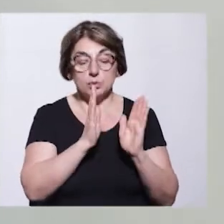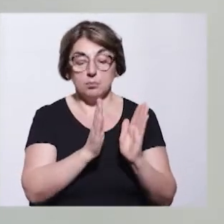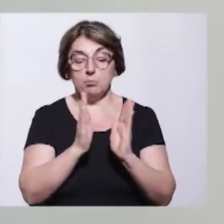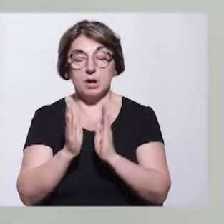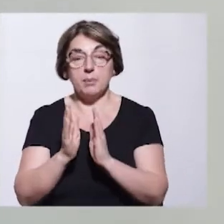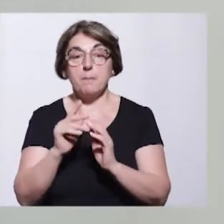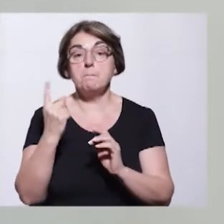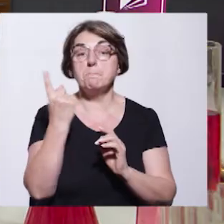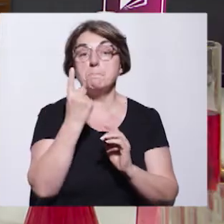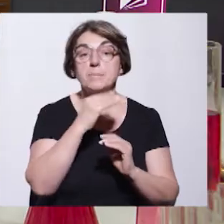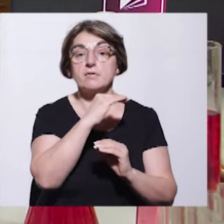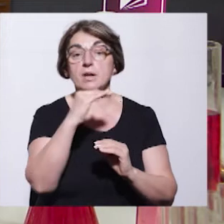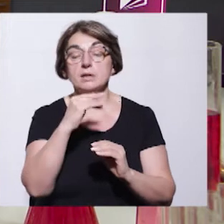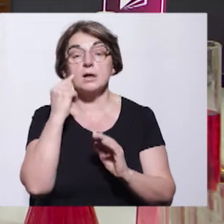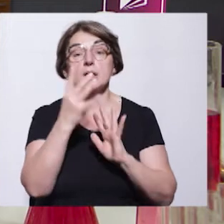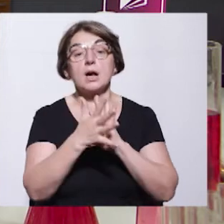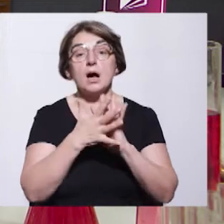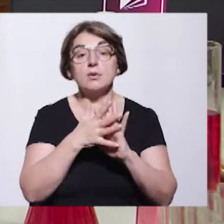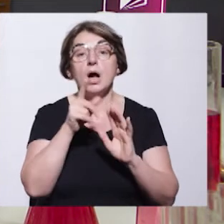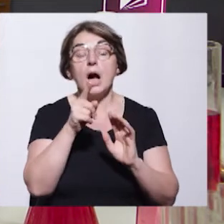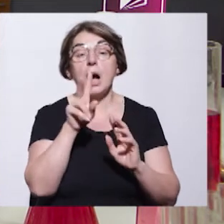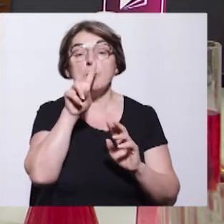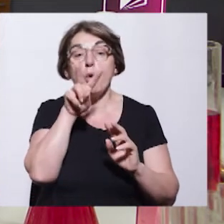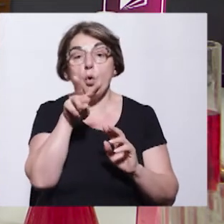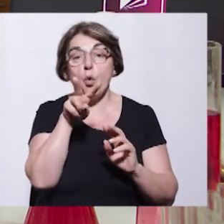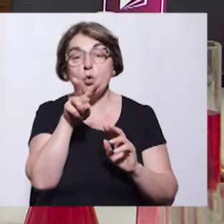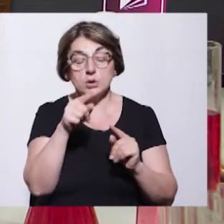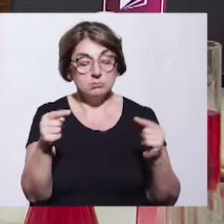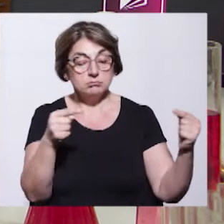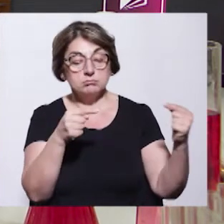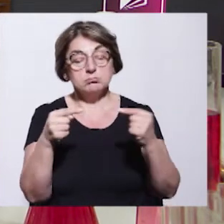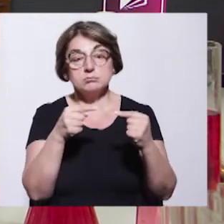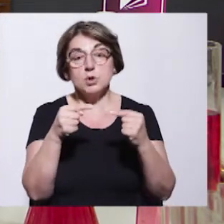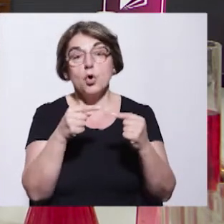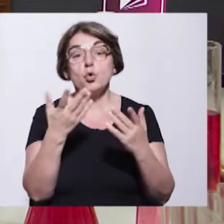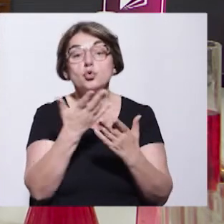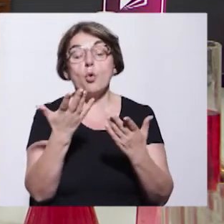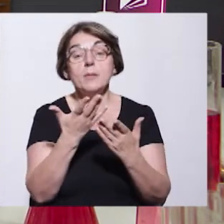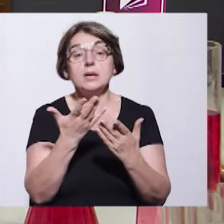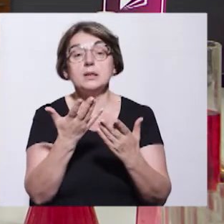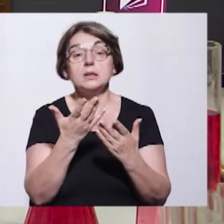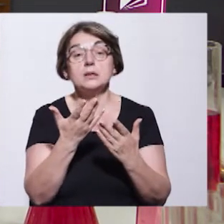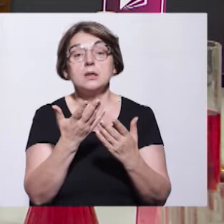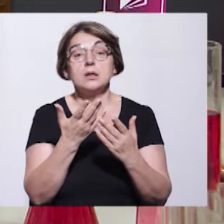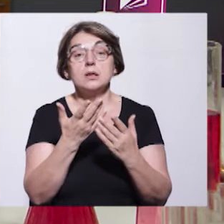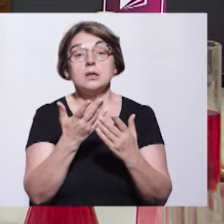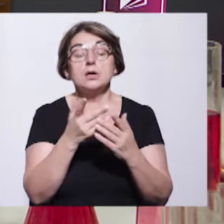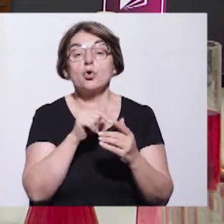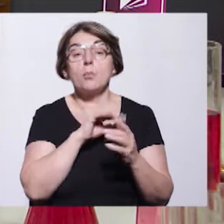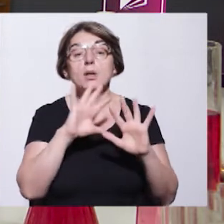რადიკალური მექანიზმით. ეხლა პირველ ეტაპზე გავარკვიოთ ამ ორი მორიაგირე